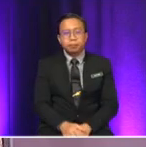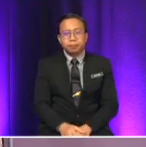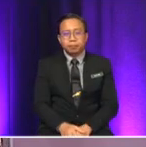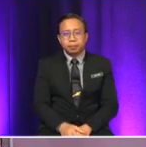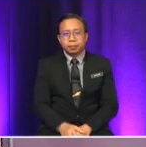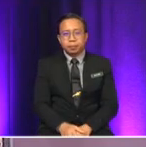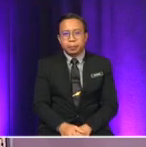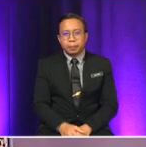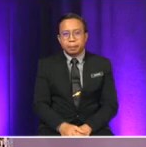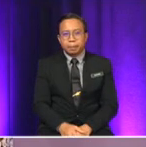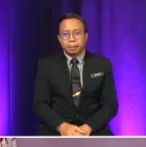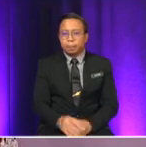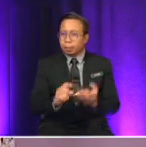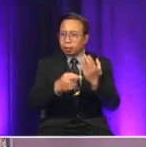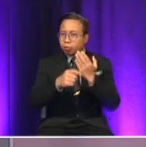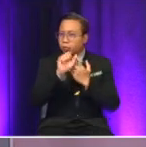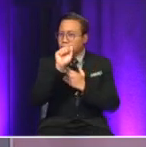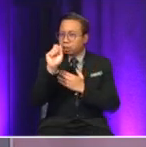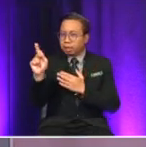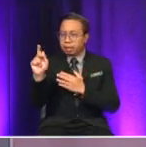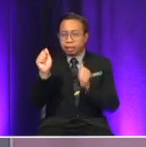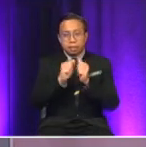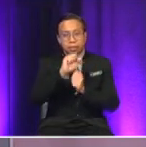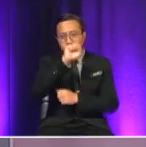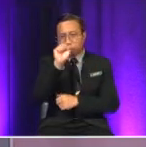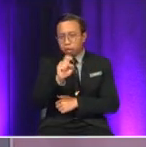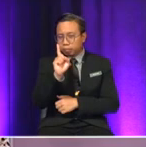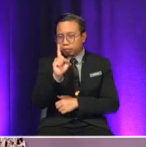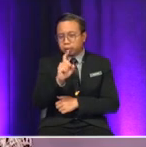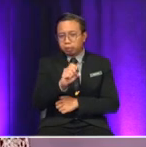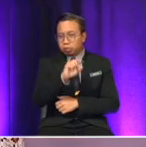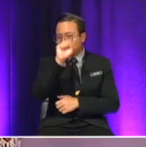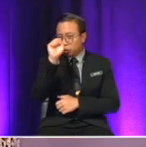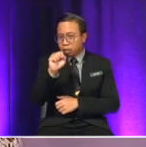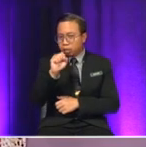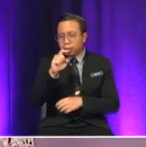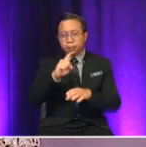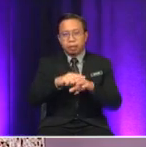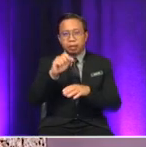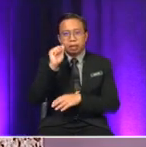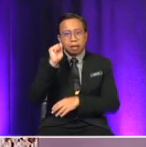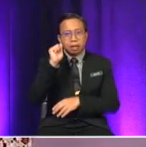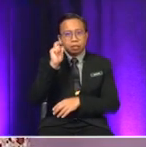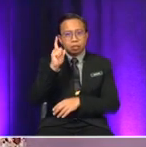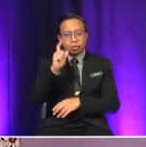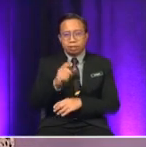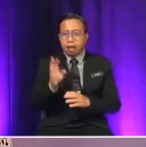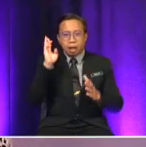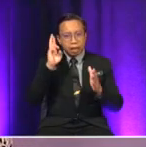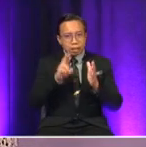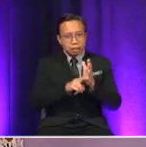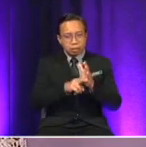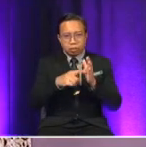cikgu, jom. Okey, baik. Kita mulakan dengan soalan yang pertama. Saya nak tunjukkan soalan ini kepada Alisha. Okey,